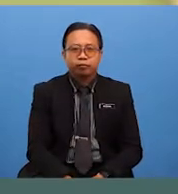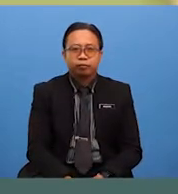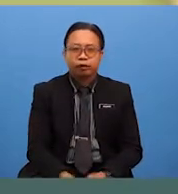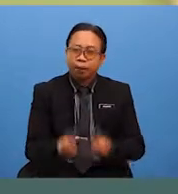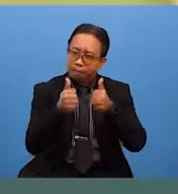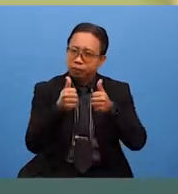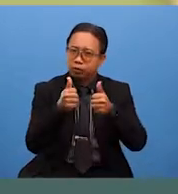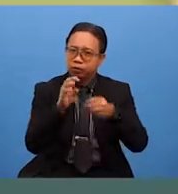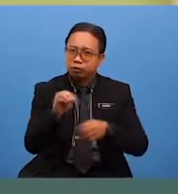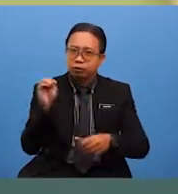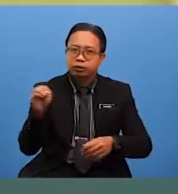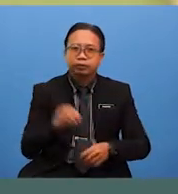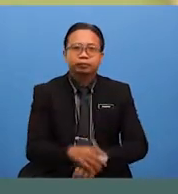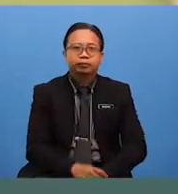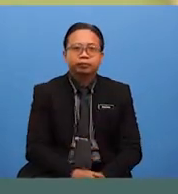fakus